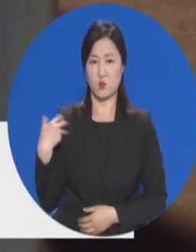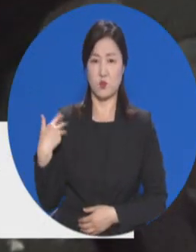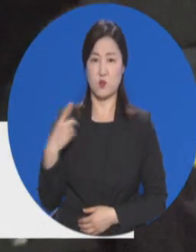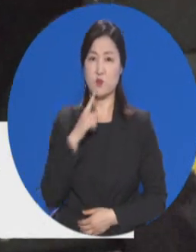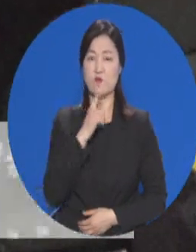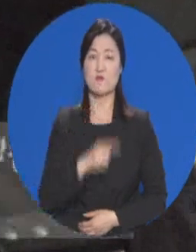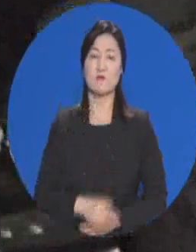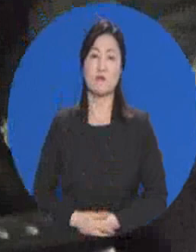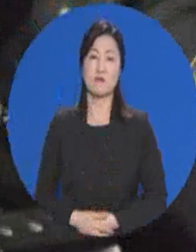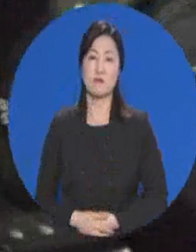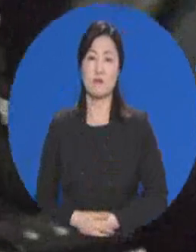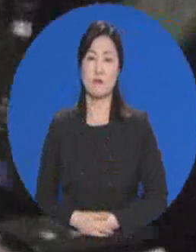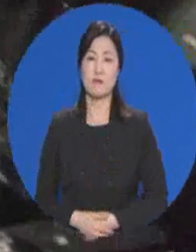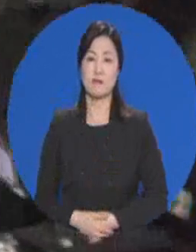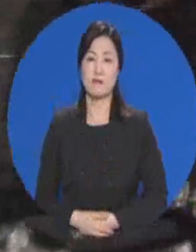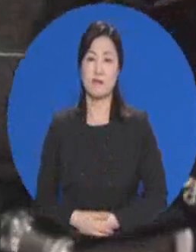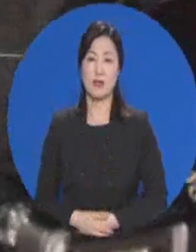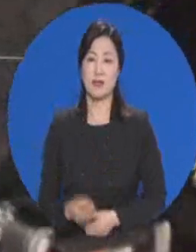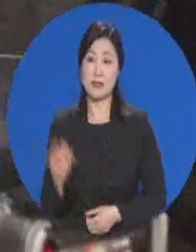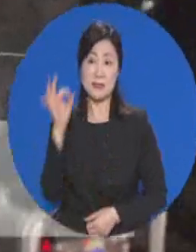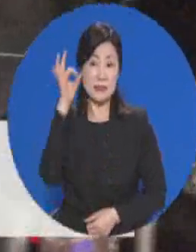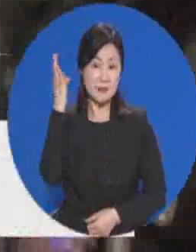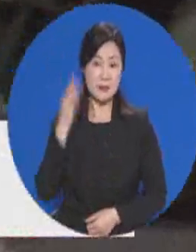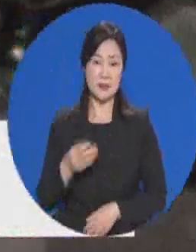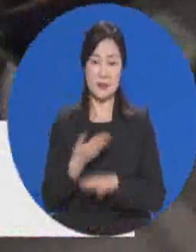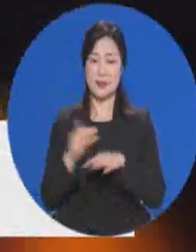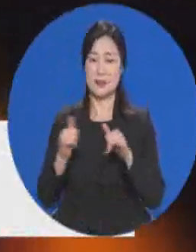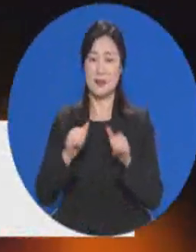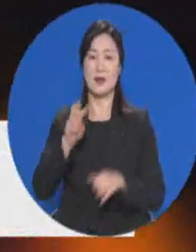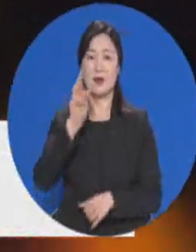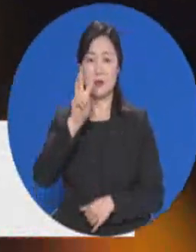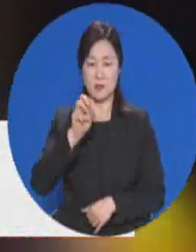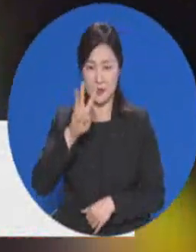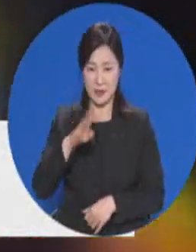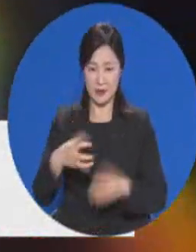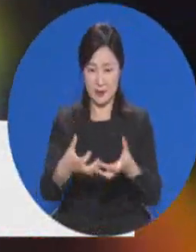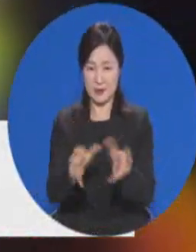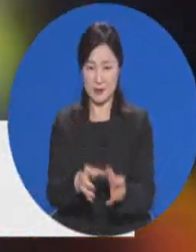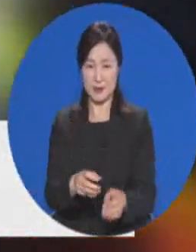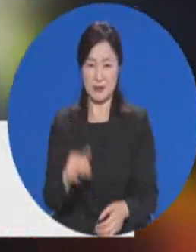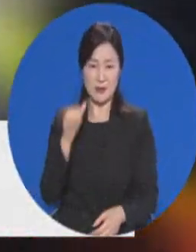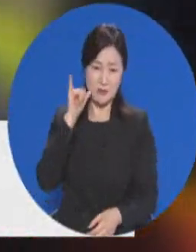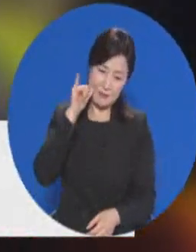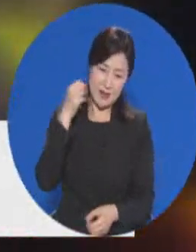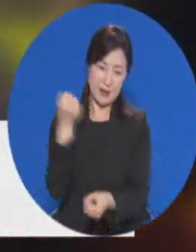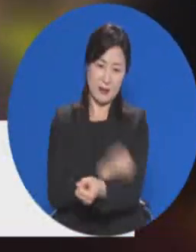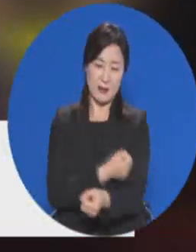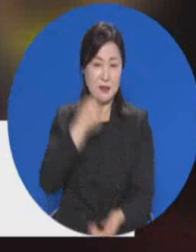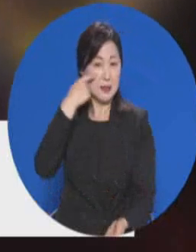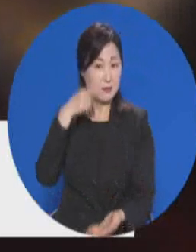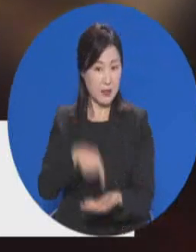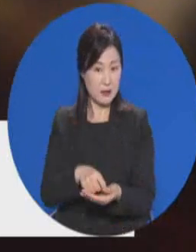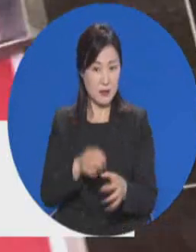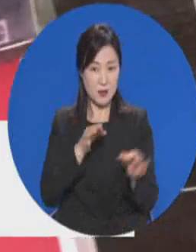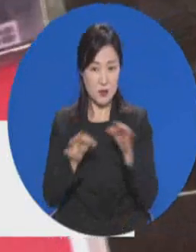모르겠습니다. 열흘 전 외국인 34명이 단체로 마약을 흡입하다 적발됐던 또 다른